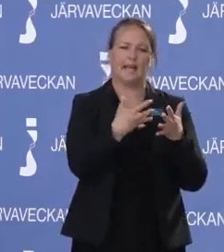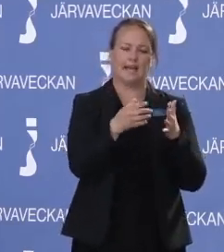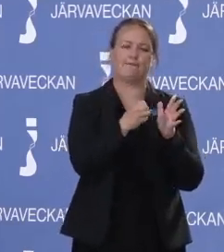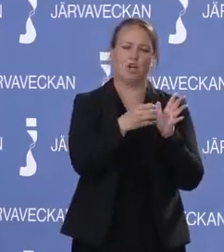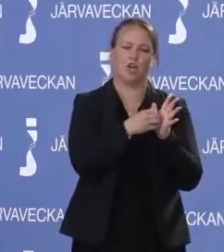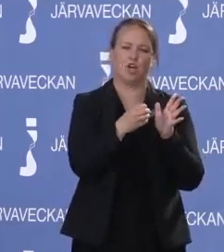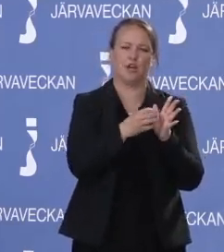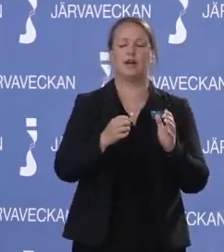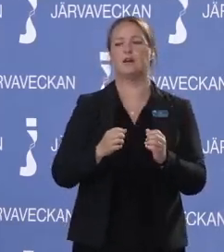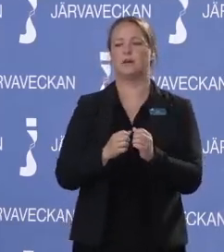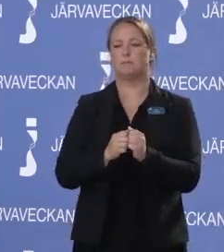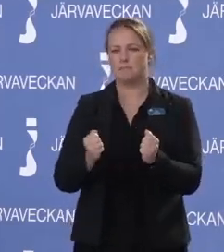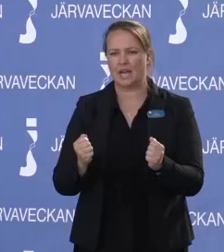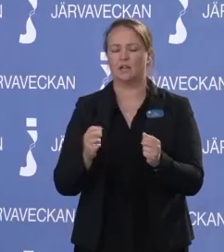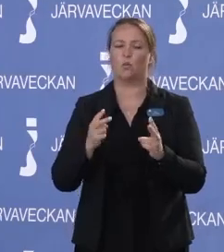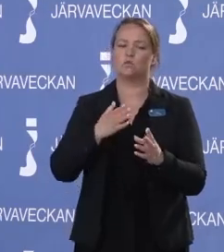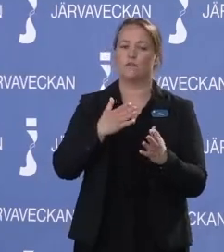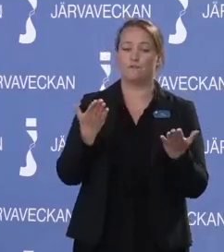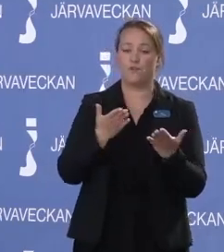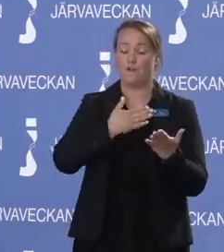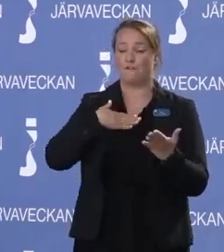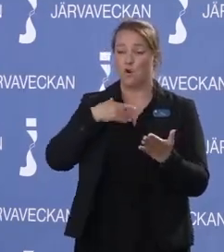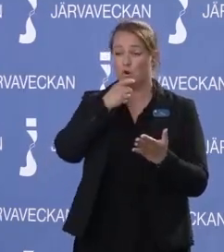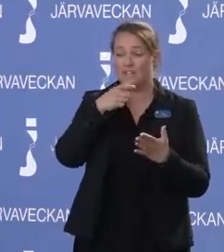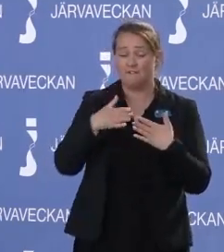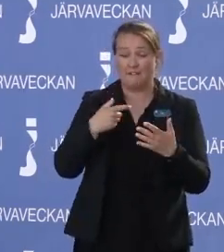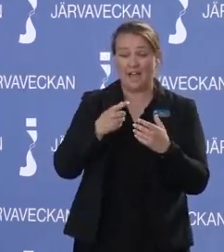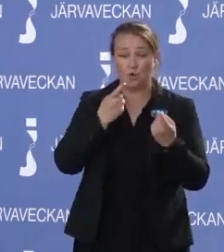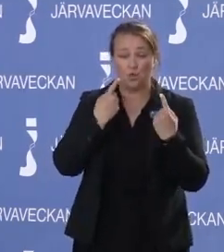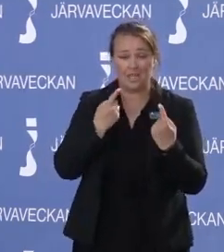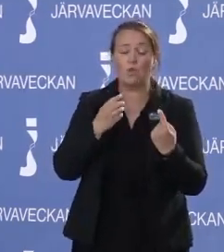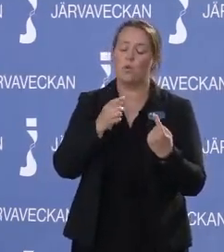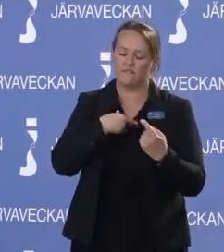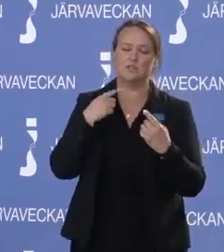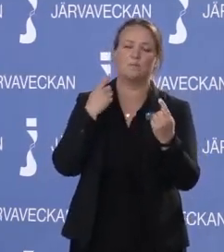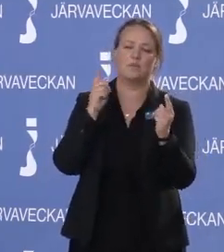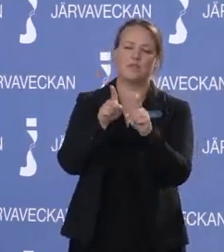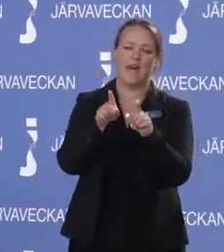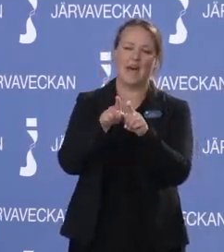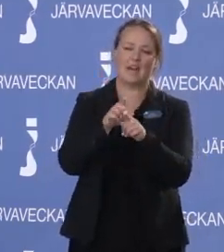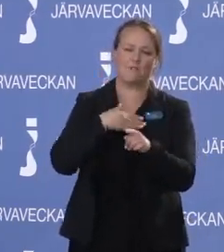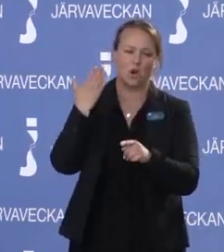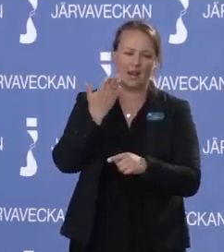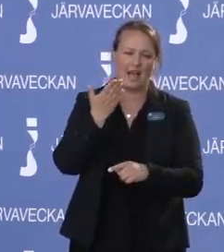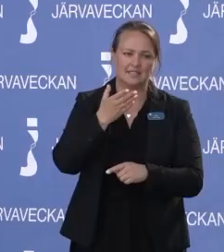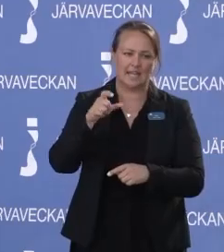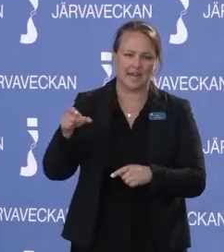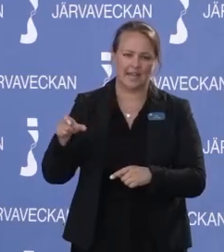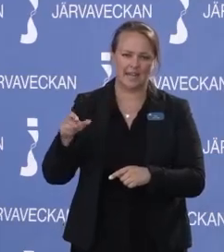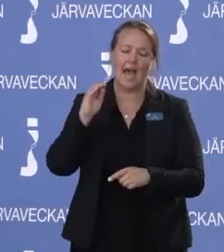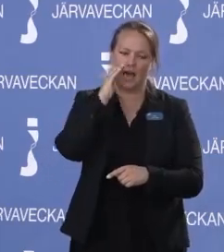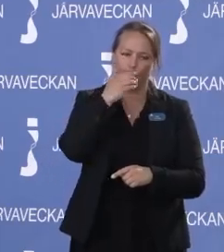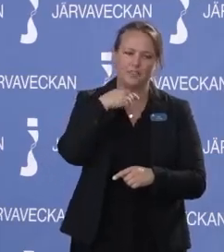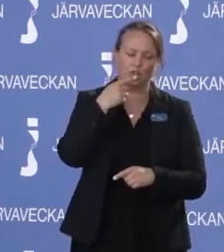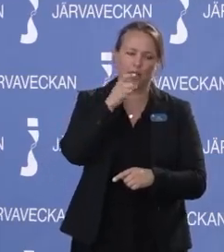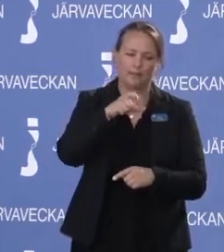säga att det som gör vår journalistik unik är ju vår närhet till våra läsare som är då som sagt arabisktalande i